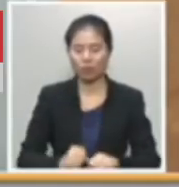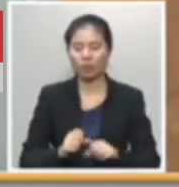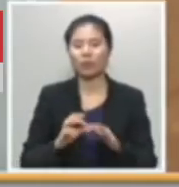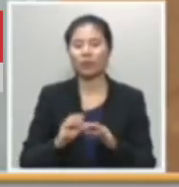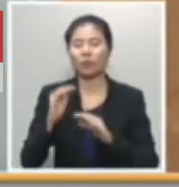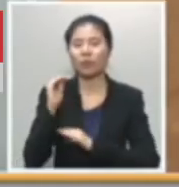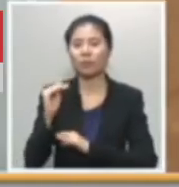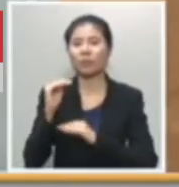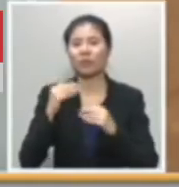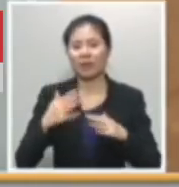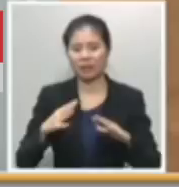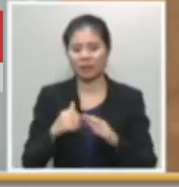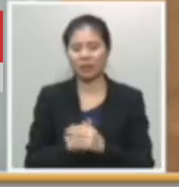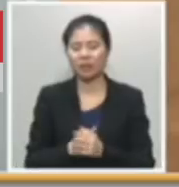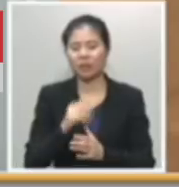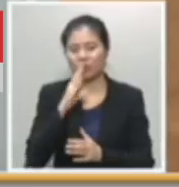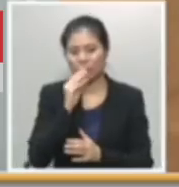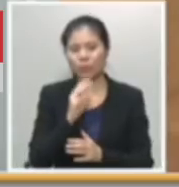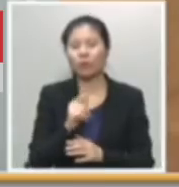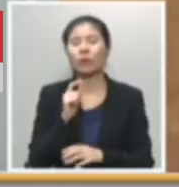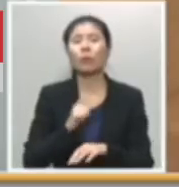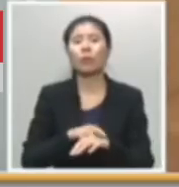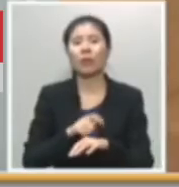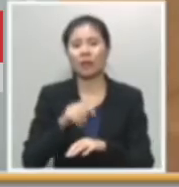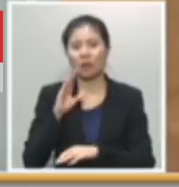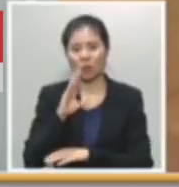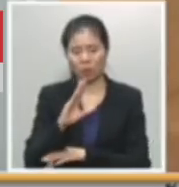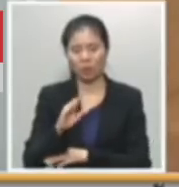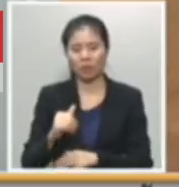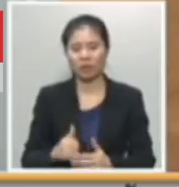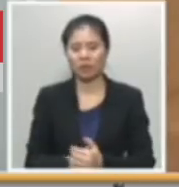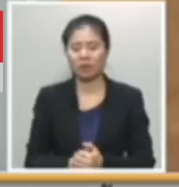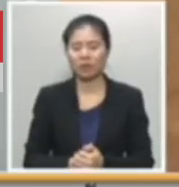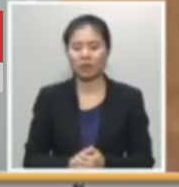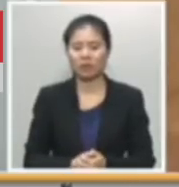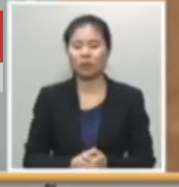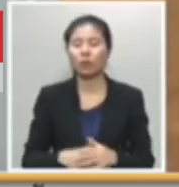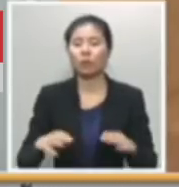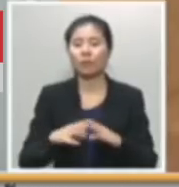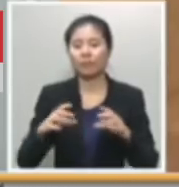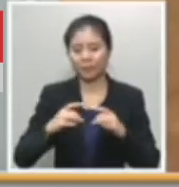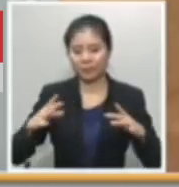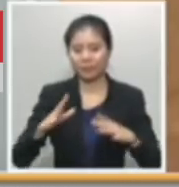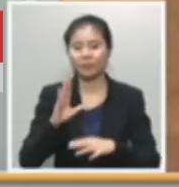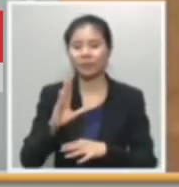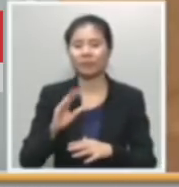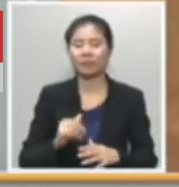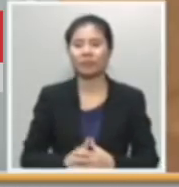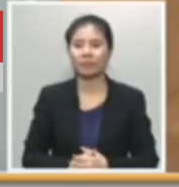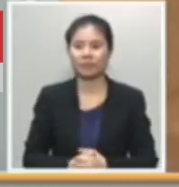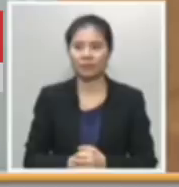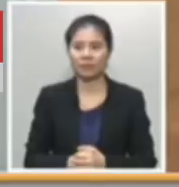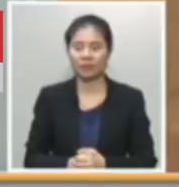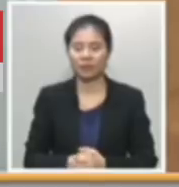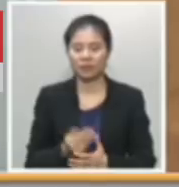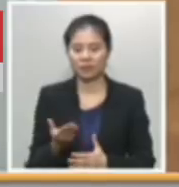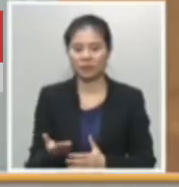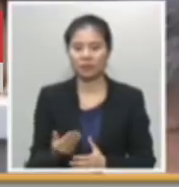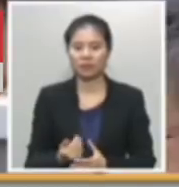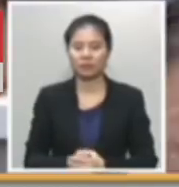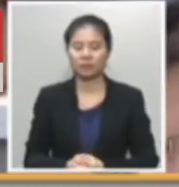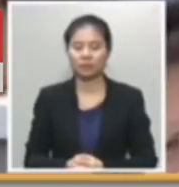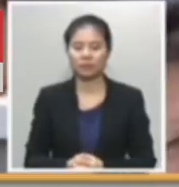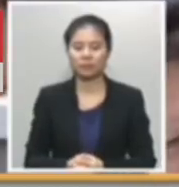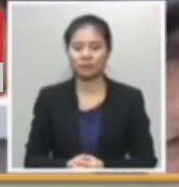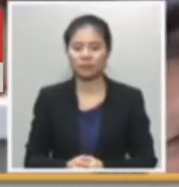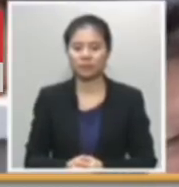ทรัมป์พูดไปทั้งหมดนั้นก็อยู่ในเวลาที่ต้องหักในสัดส่วนของฝ่ายค้านไปครับเชิญต่อครับ ครับ